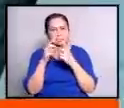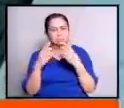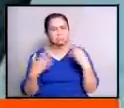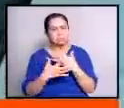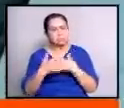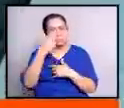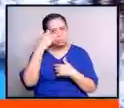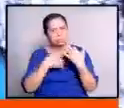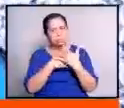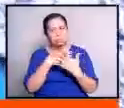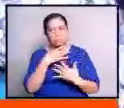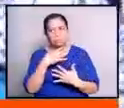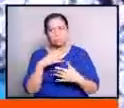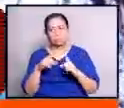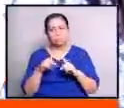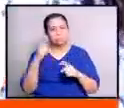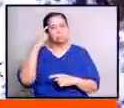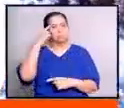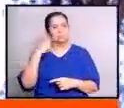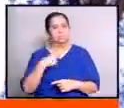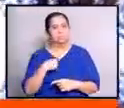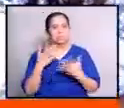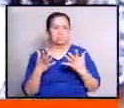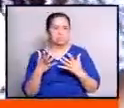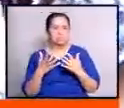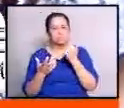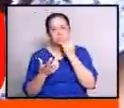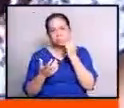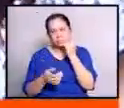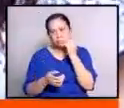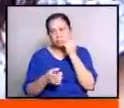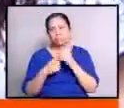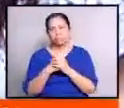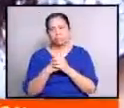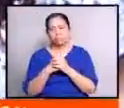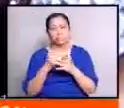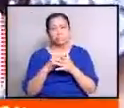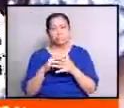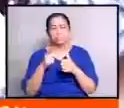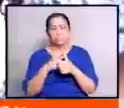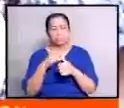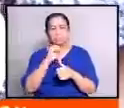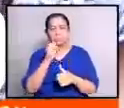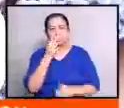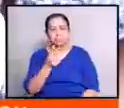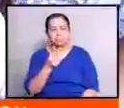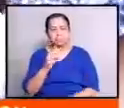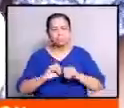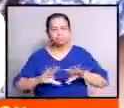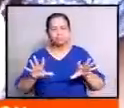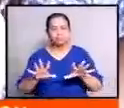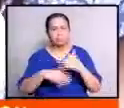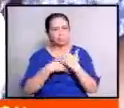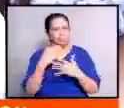po ako kasi may mga dugo. Pero ang isip ko po, baka naagasan. Okay. Kasi nung una, wala akong nakitang splatter ng